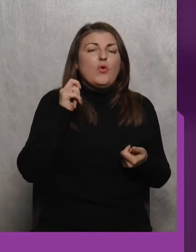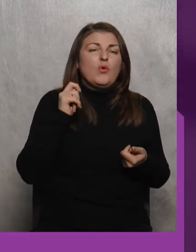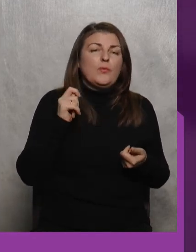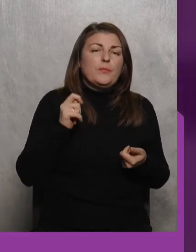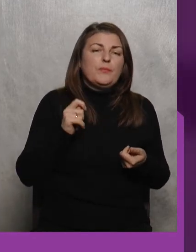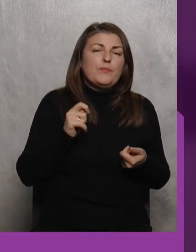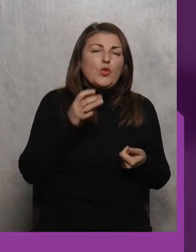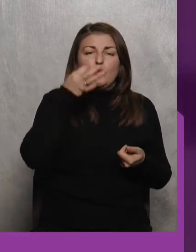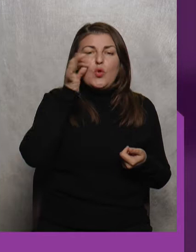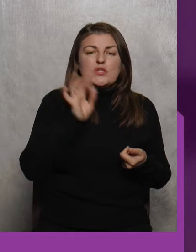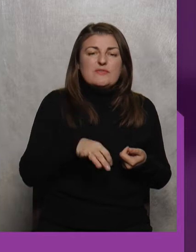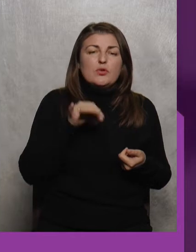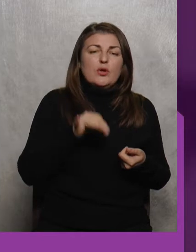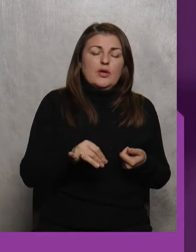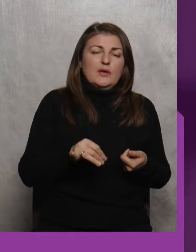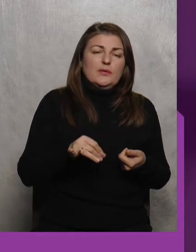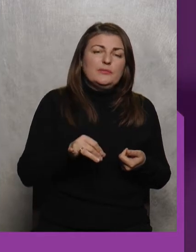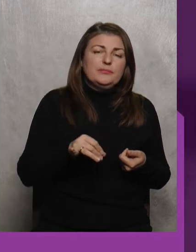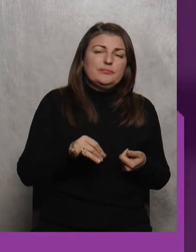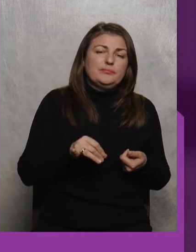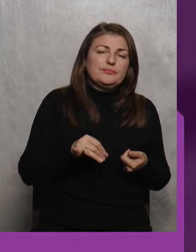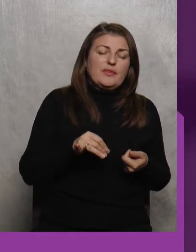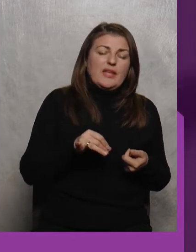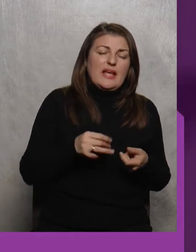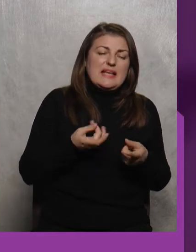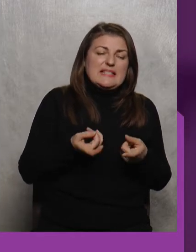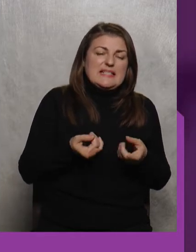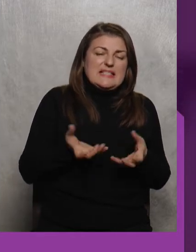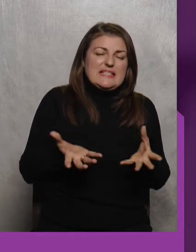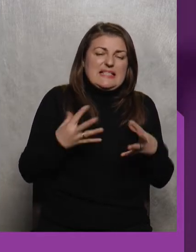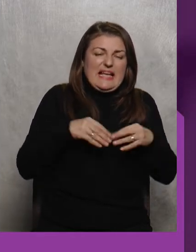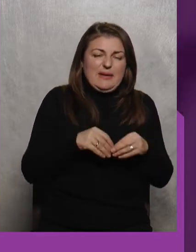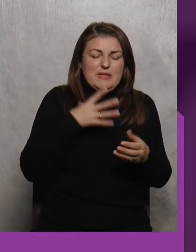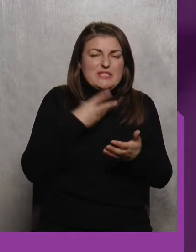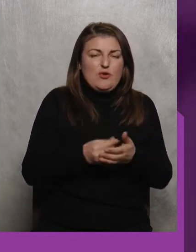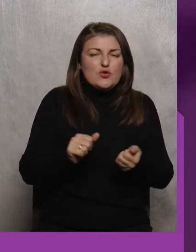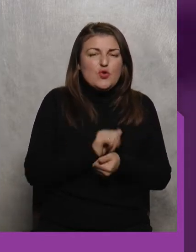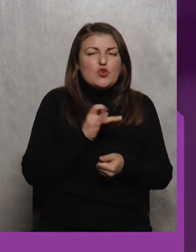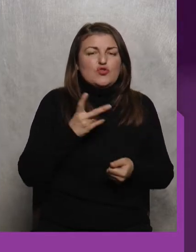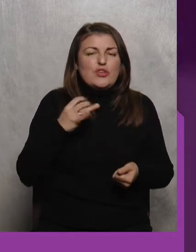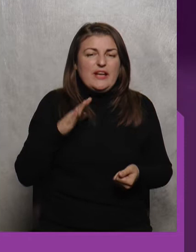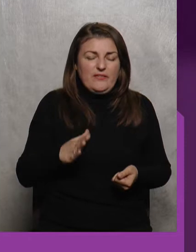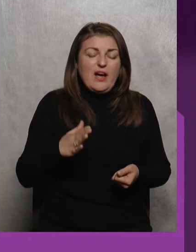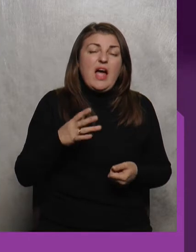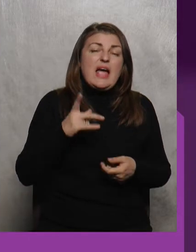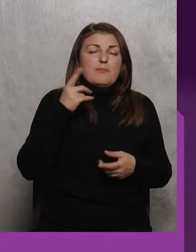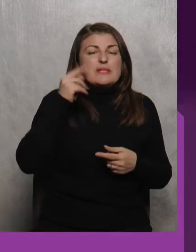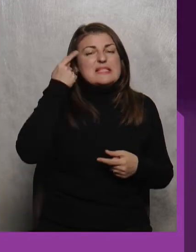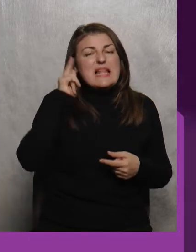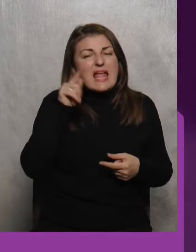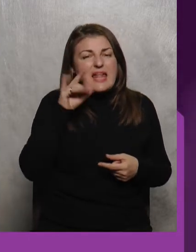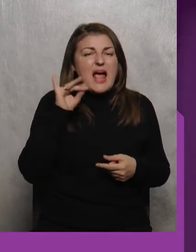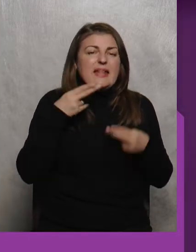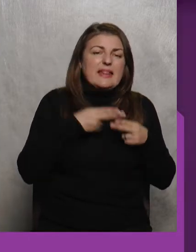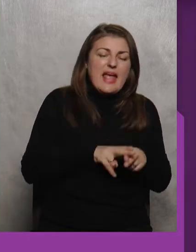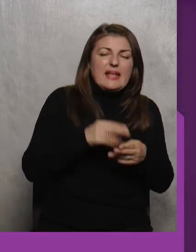вікового досвіду і скріплення моїх сухожиль. Відповідно, і знання, і відповідно, і техніки,